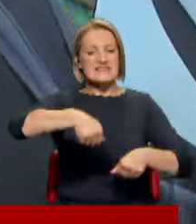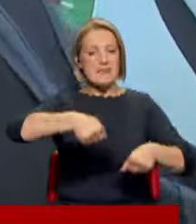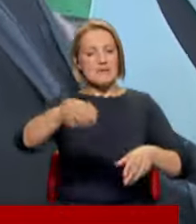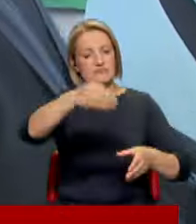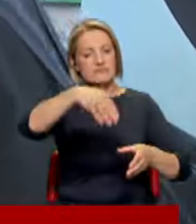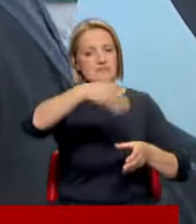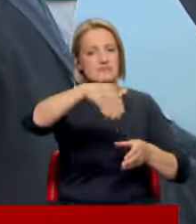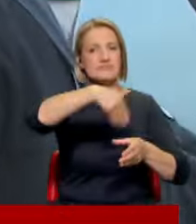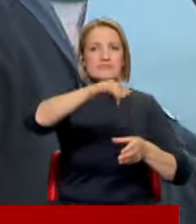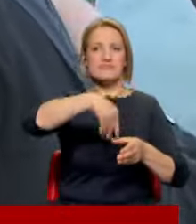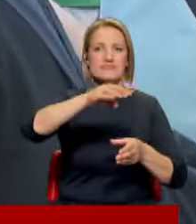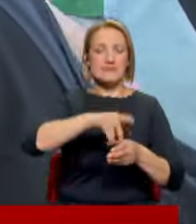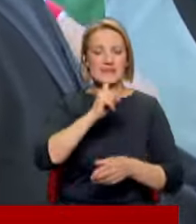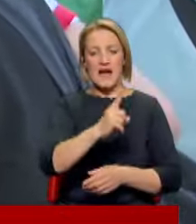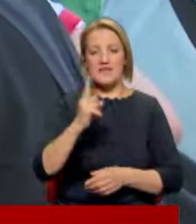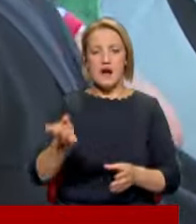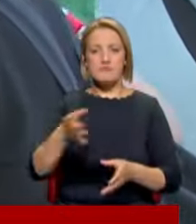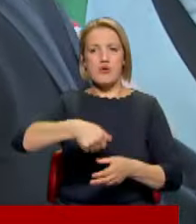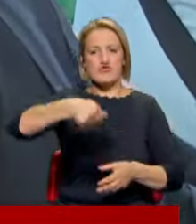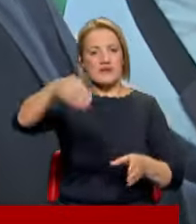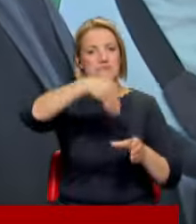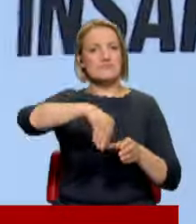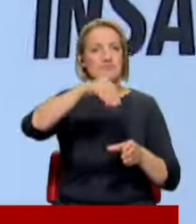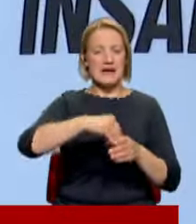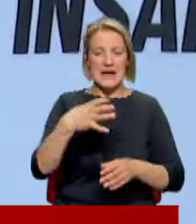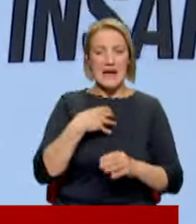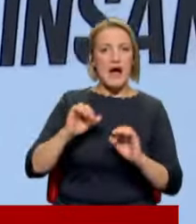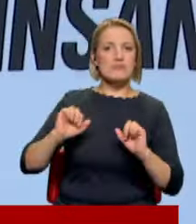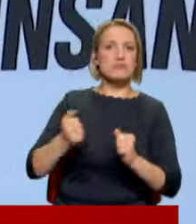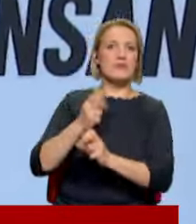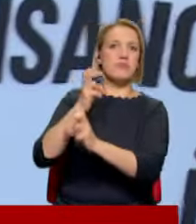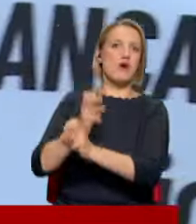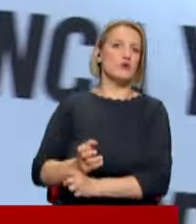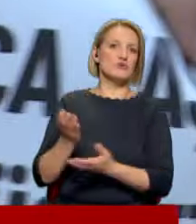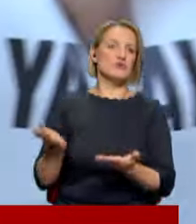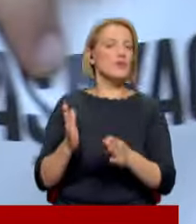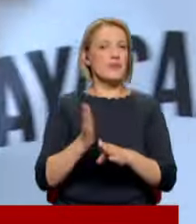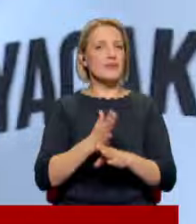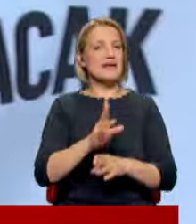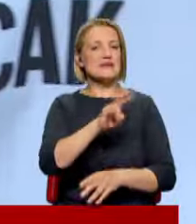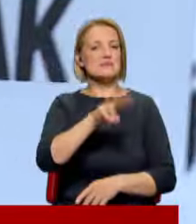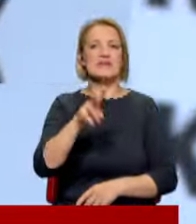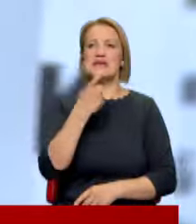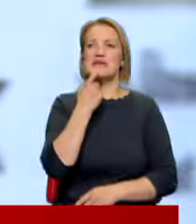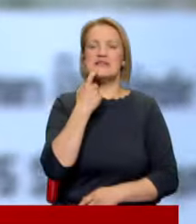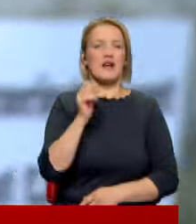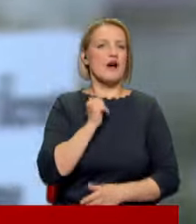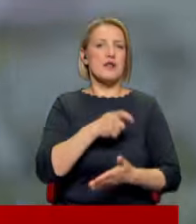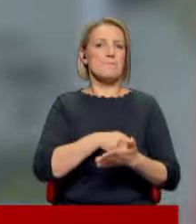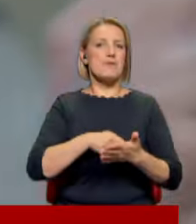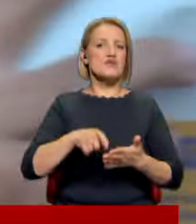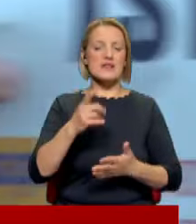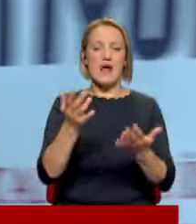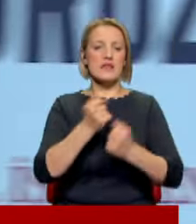sepetleri gıdayla dolduruyor, tek tek poşetliyor. Ama kendi buzdolabını dolduramıyor. Çünkü 22 yılda asgari